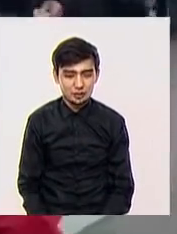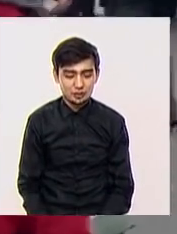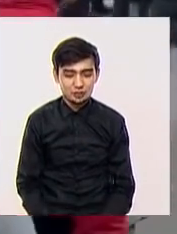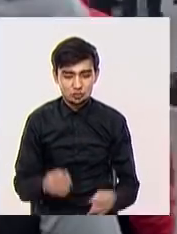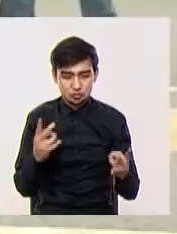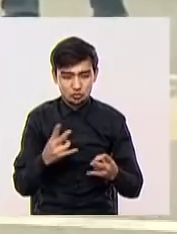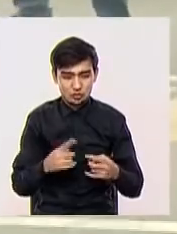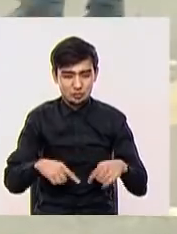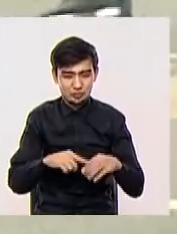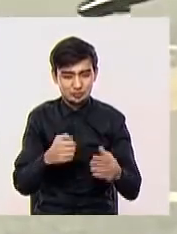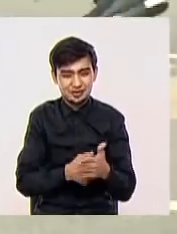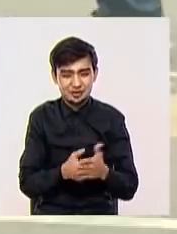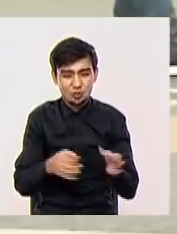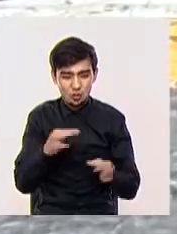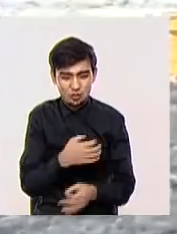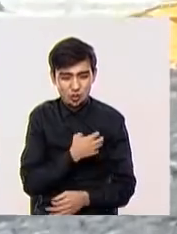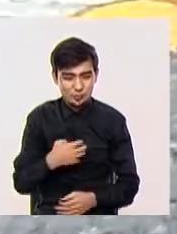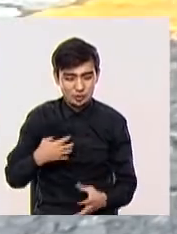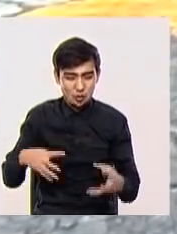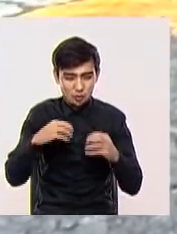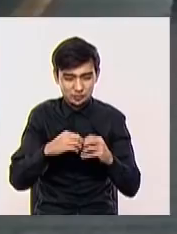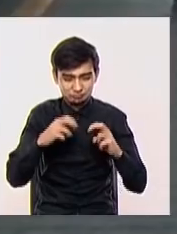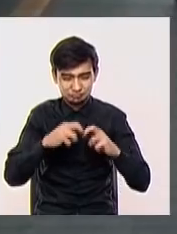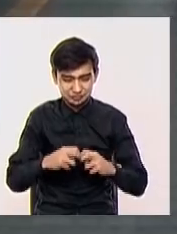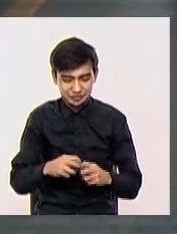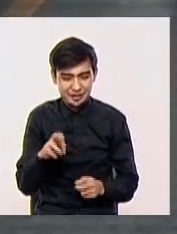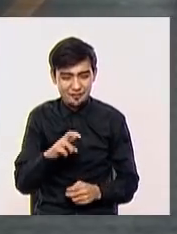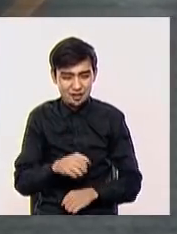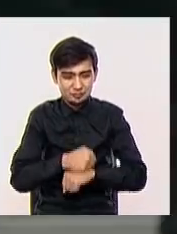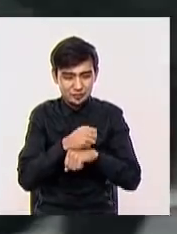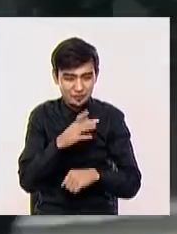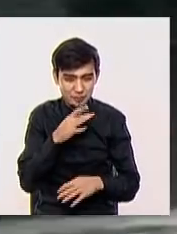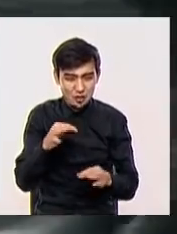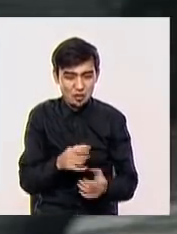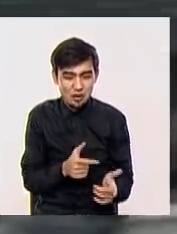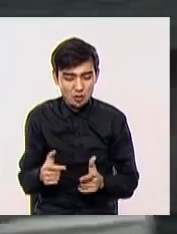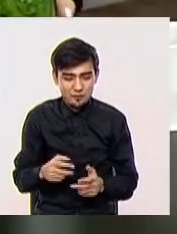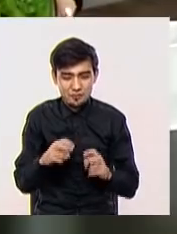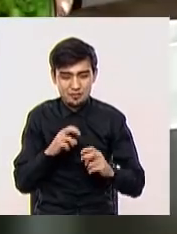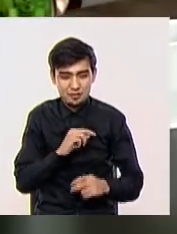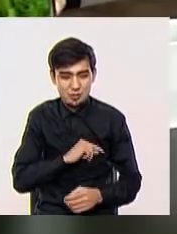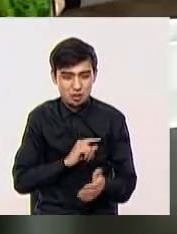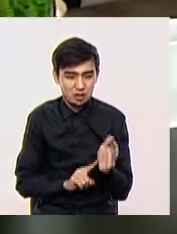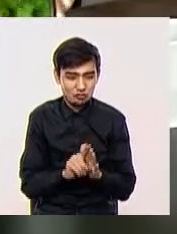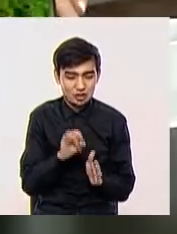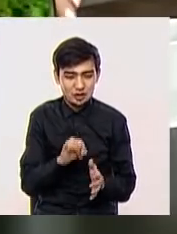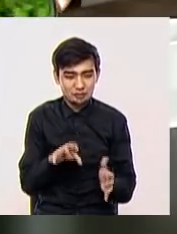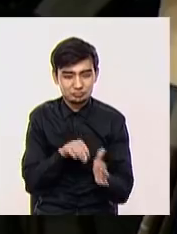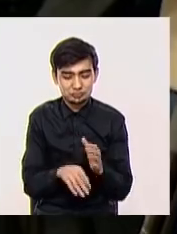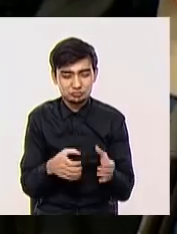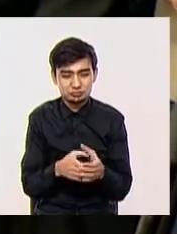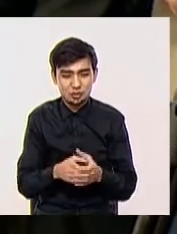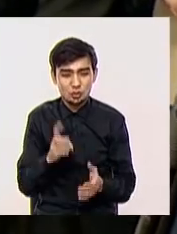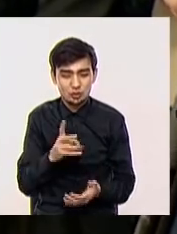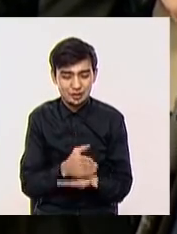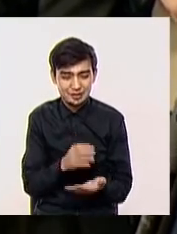Нужна объективная оценка. Комиссия по общественному расследованию январских событий готова приступить к работе. Кто вошел в состав? Какие